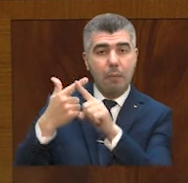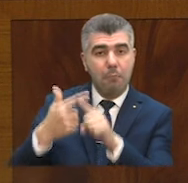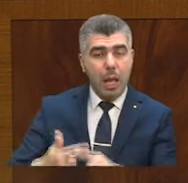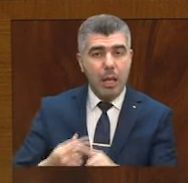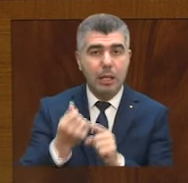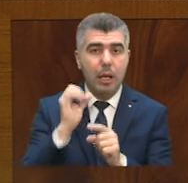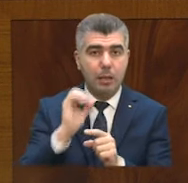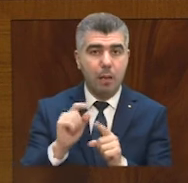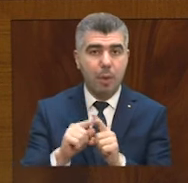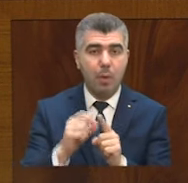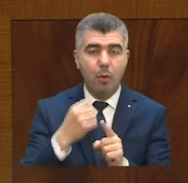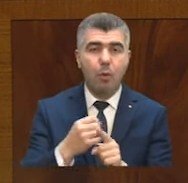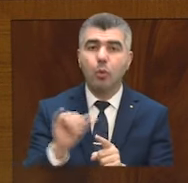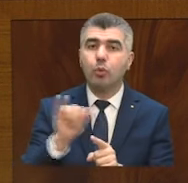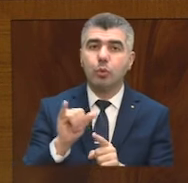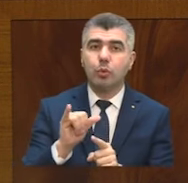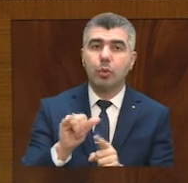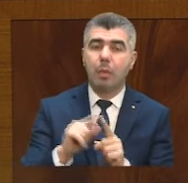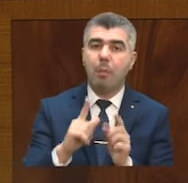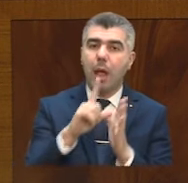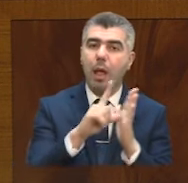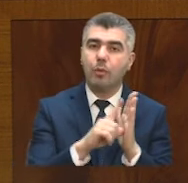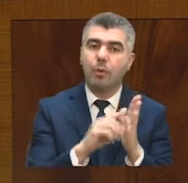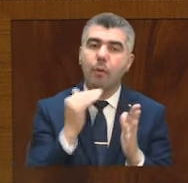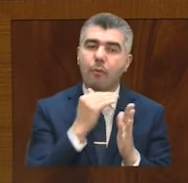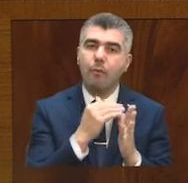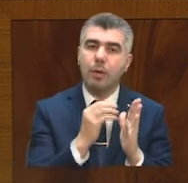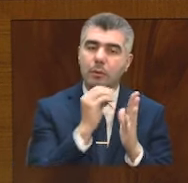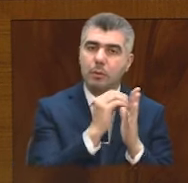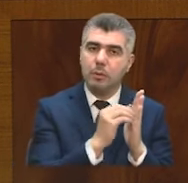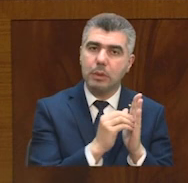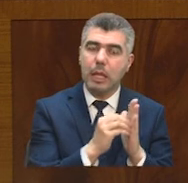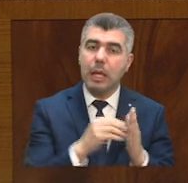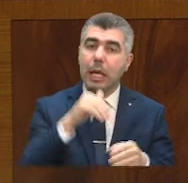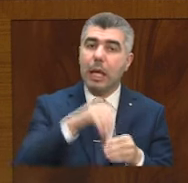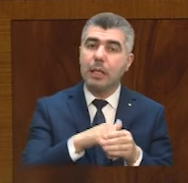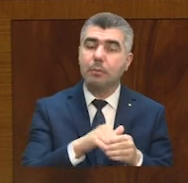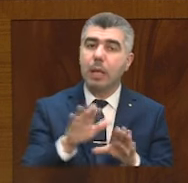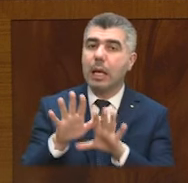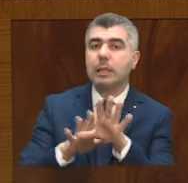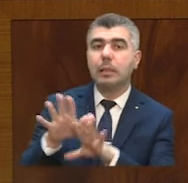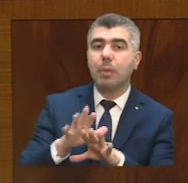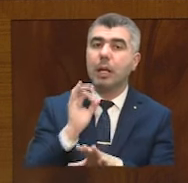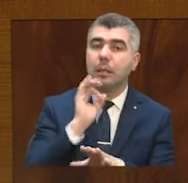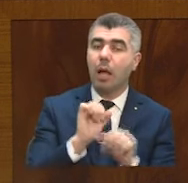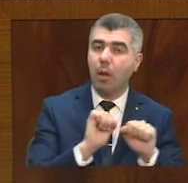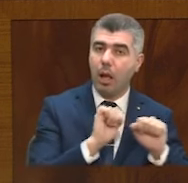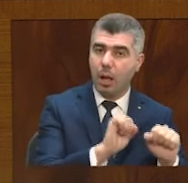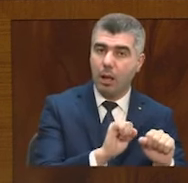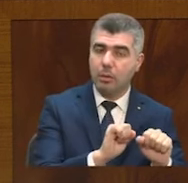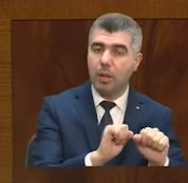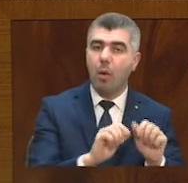ولكن خليوني نقوللكم راه الدار البرنامج الاستعجالي اللي كان حزب ديالكم اليوم في الحكومه كدبر واللي خلا فيه اعطاب